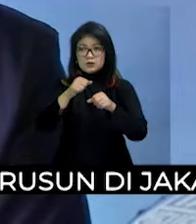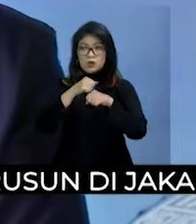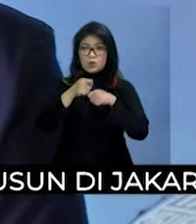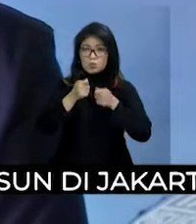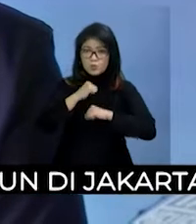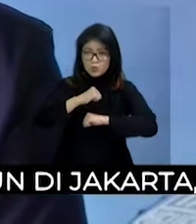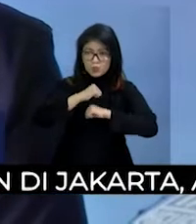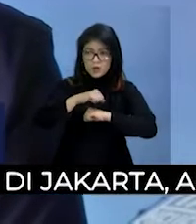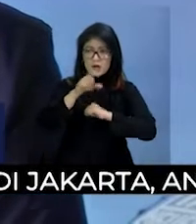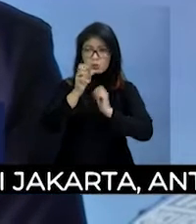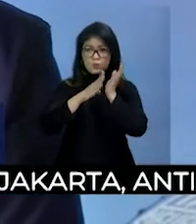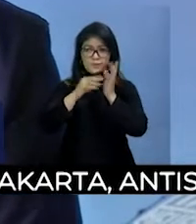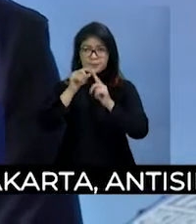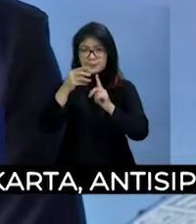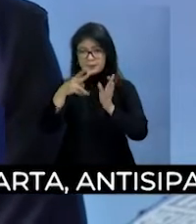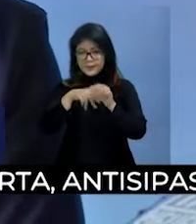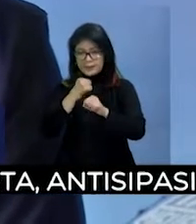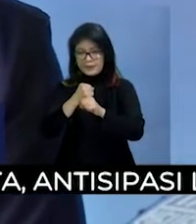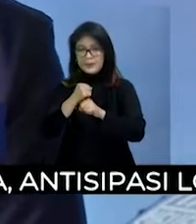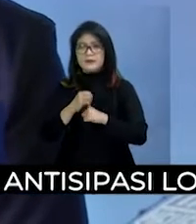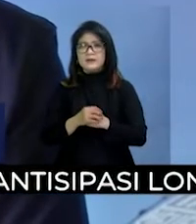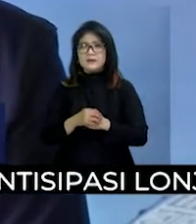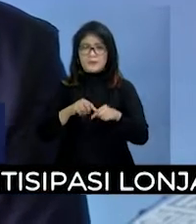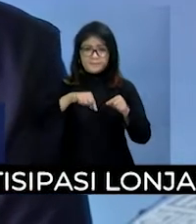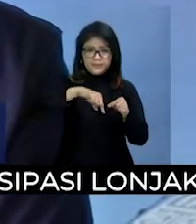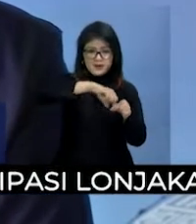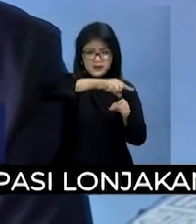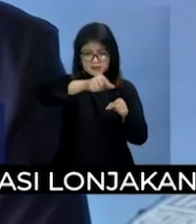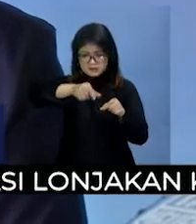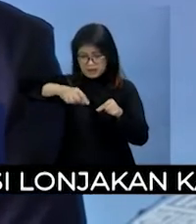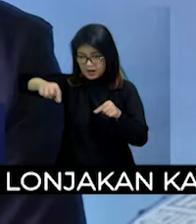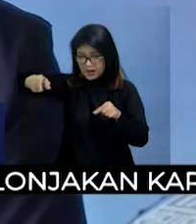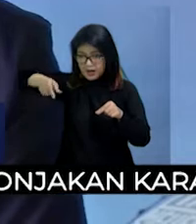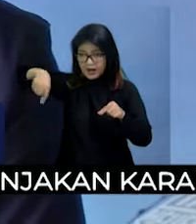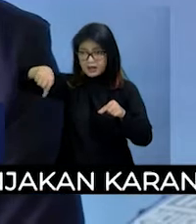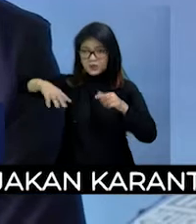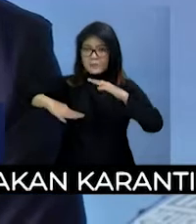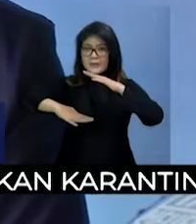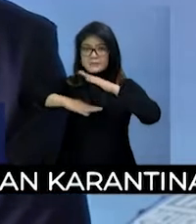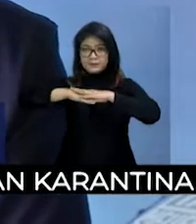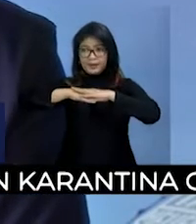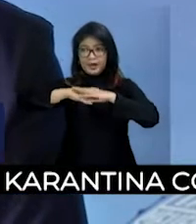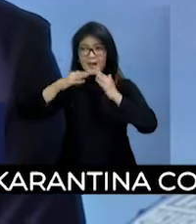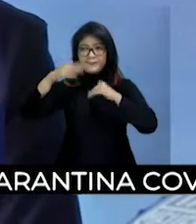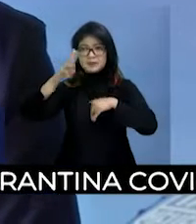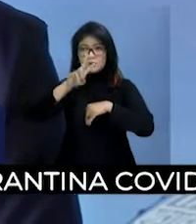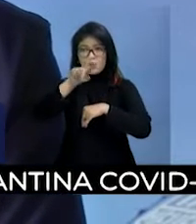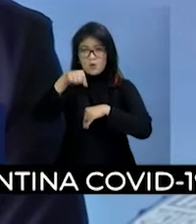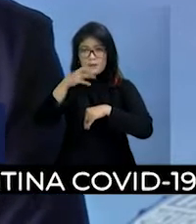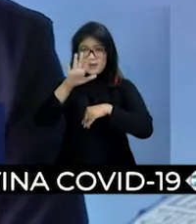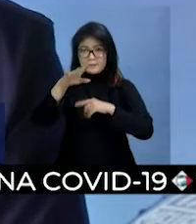dari panjang sirkuitnya memang Formula E itu panjangnya maksimal tidak bisa lebih dari 2,5 km untuk